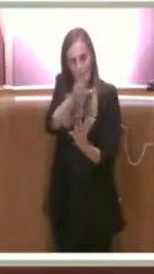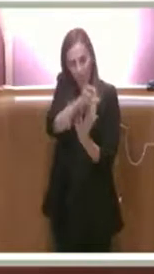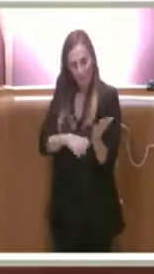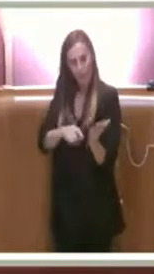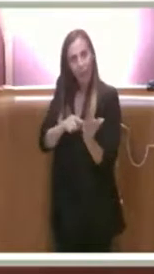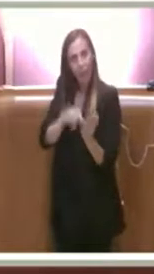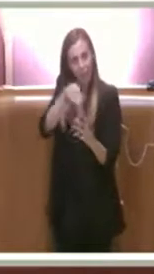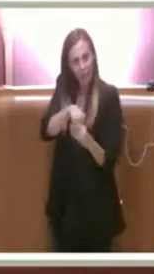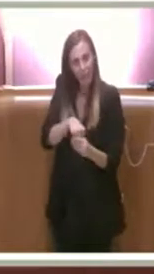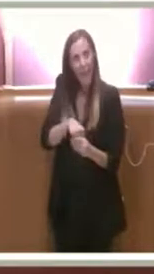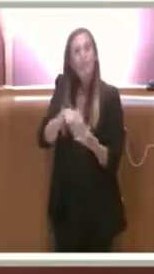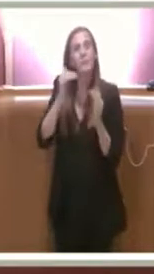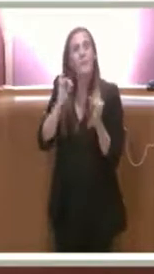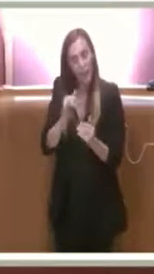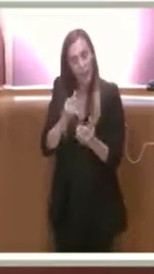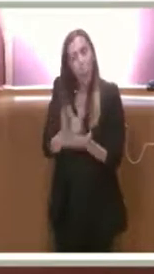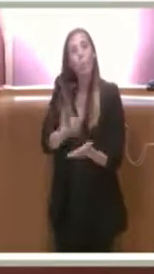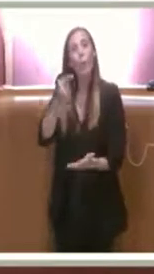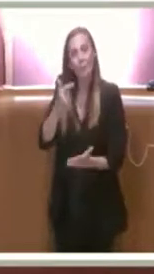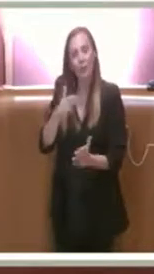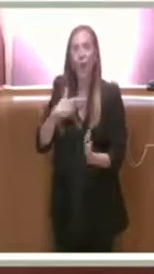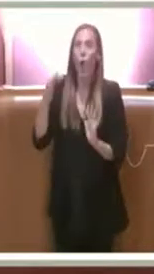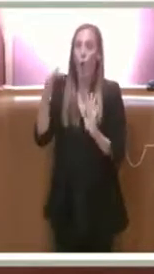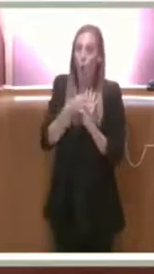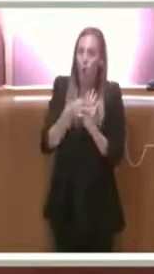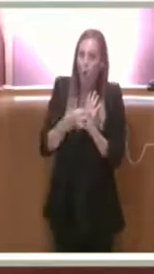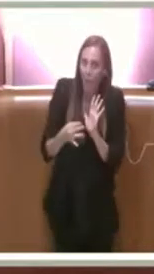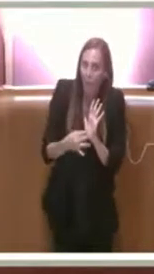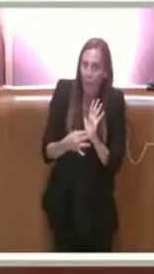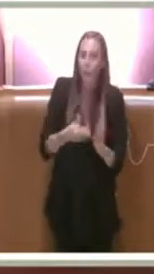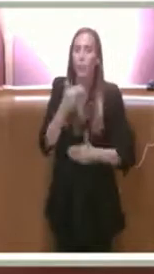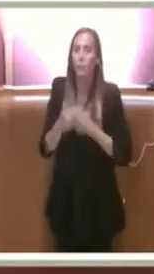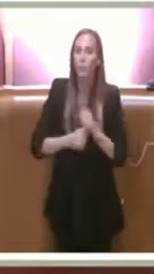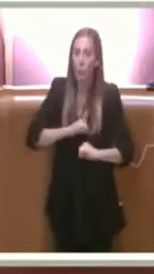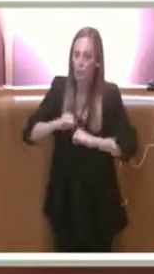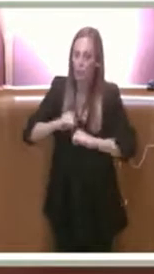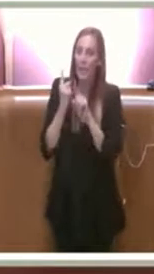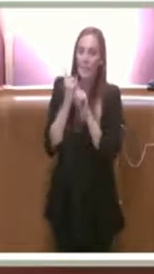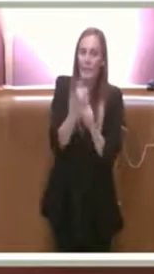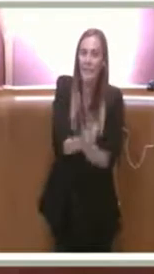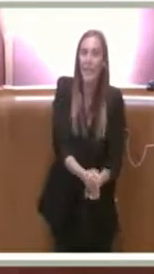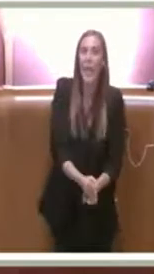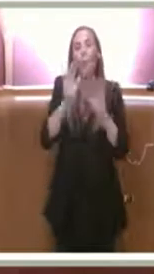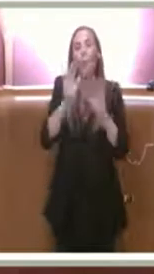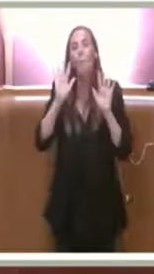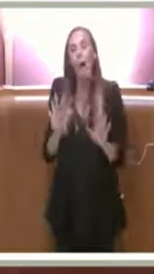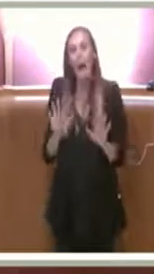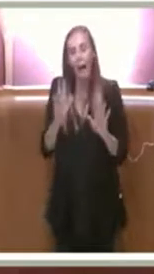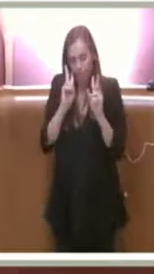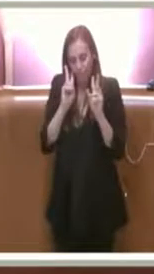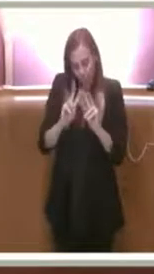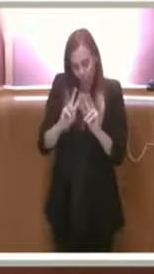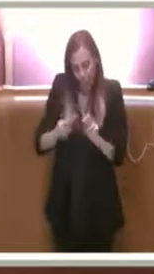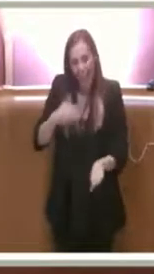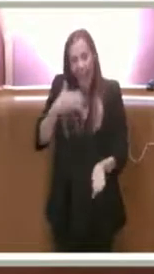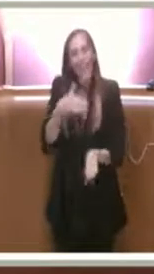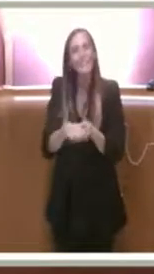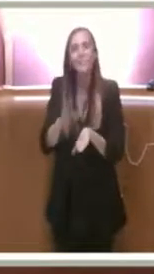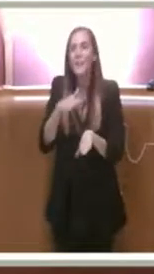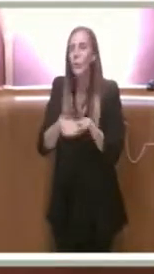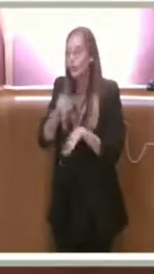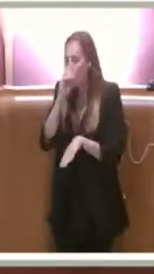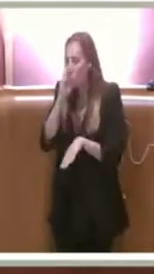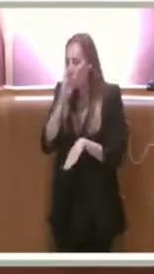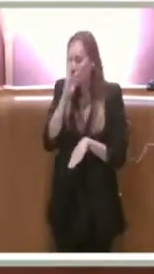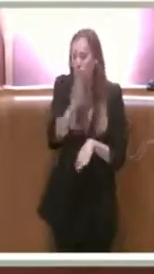sì, basarsi sui riferimenti normativi, sulle procedure amministrative, ma abbiamo verificato come l'esperienza diretta sia